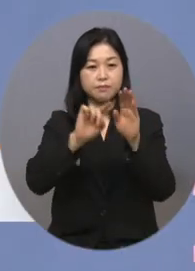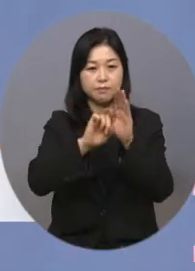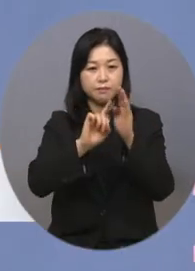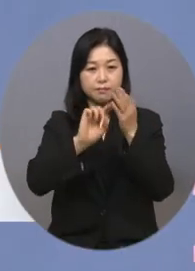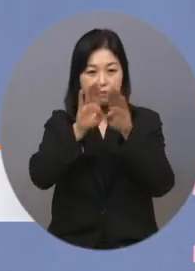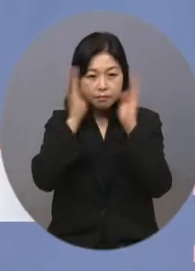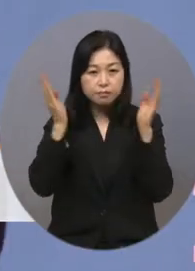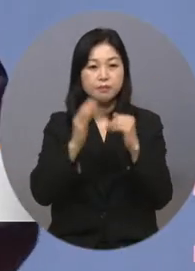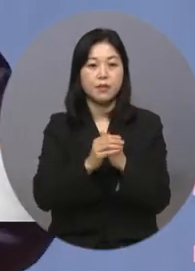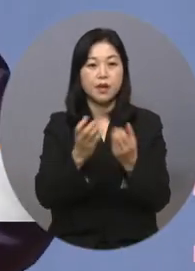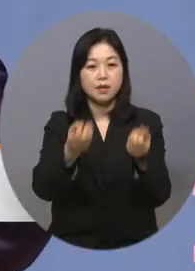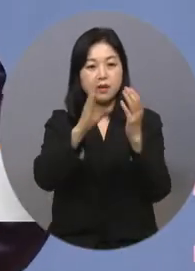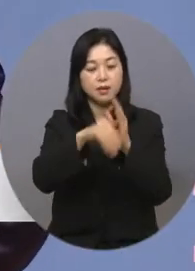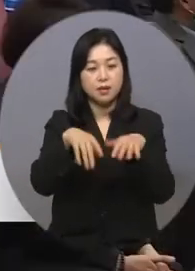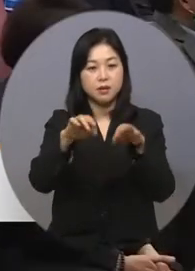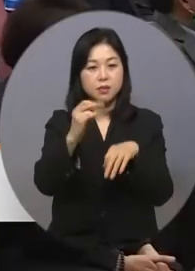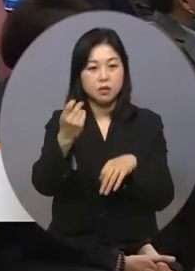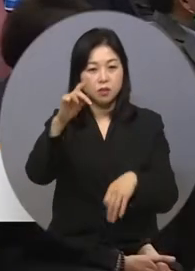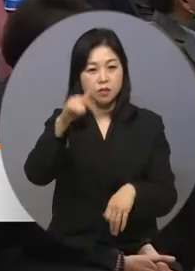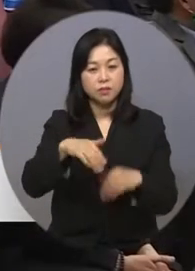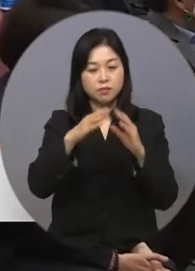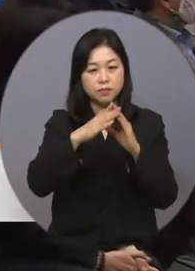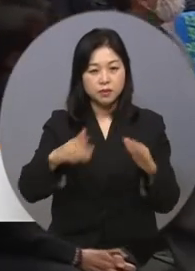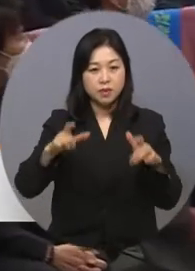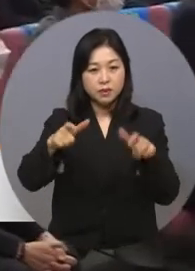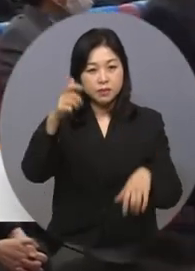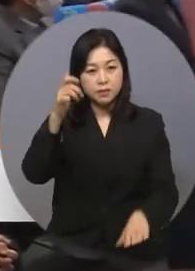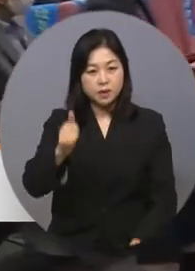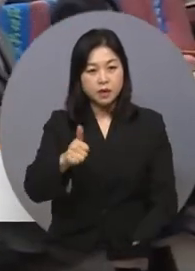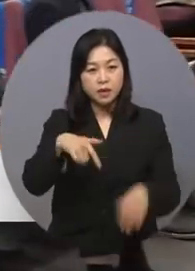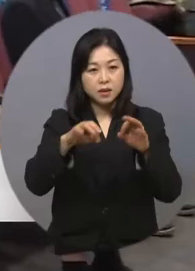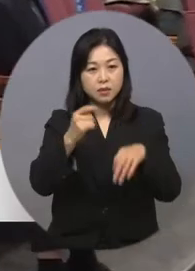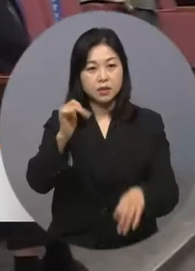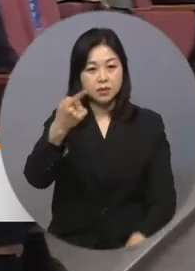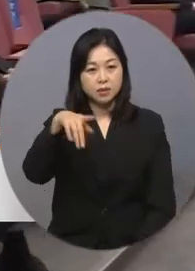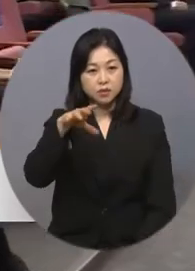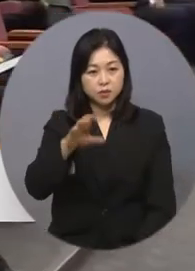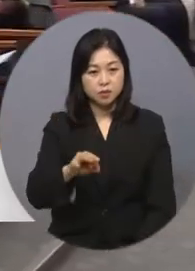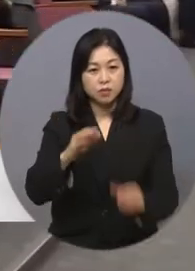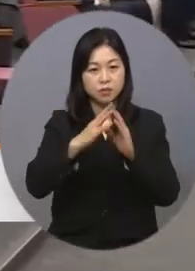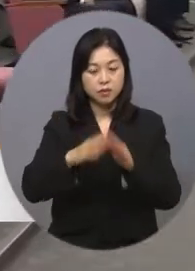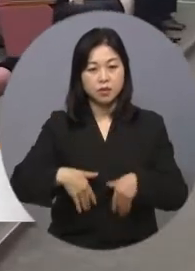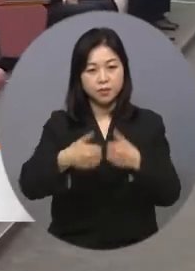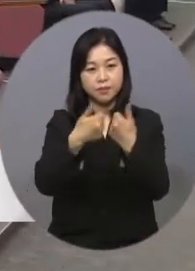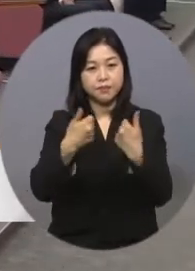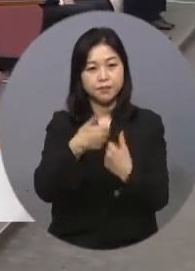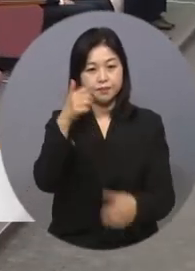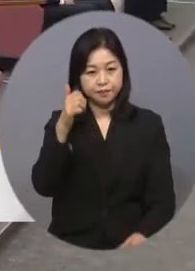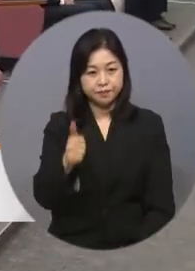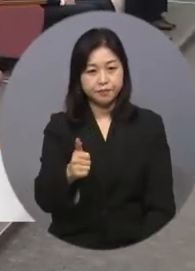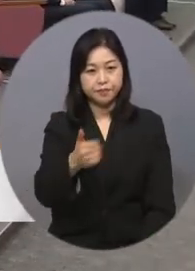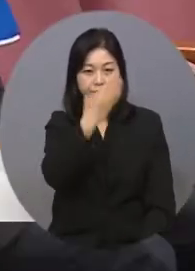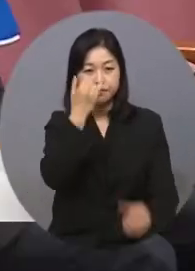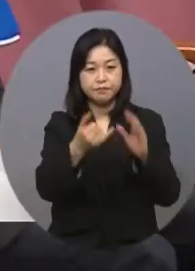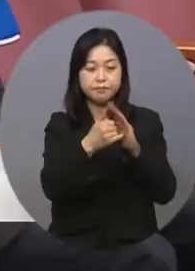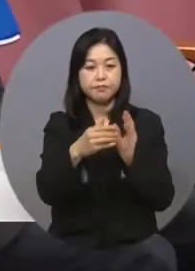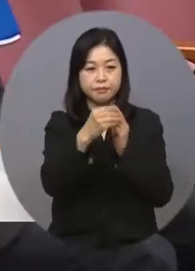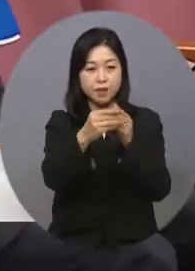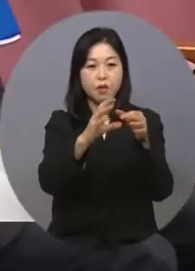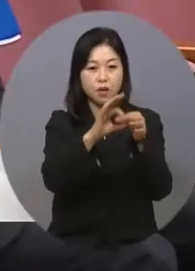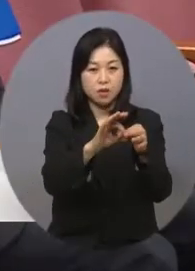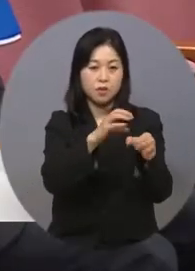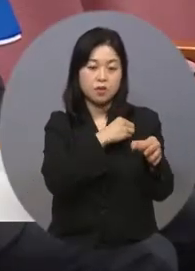행사에는 김영록 전남도지사와 김한종 전남도의회 의장 등 청소년 지도자 관련 단체 회원을